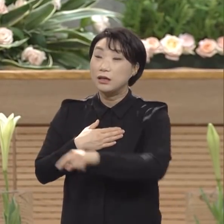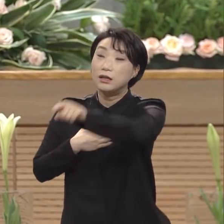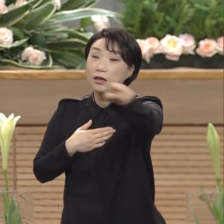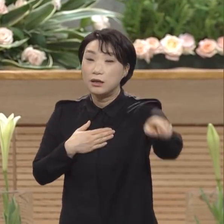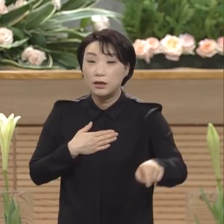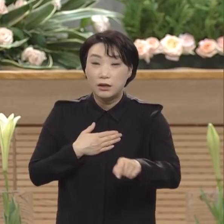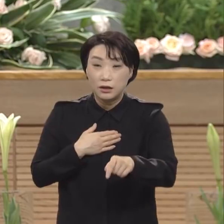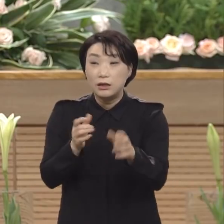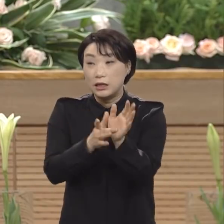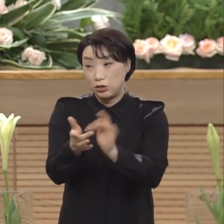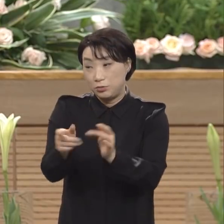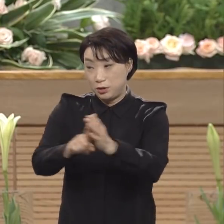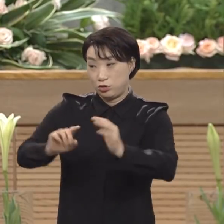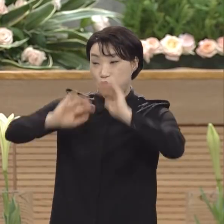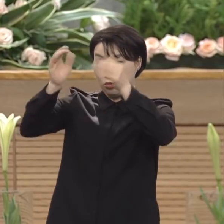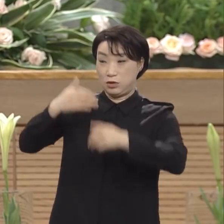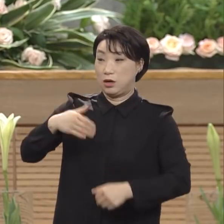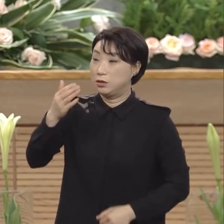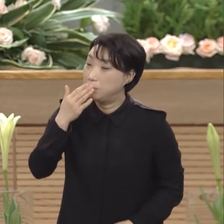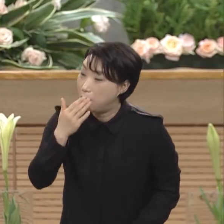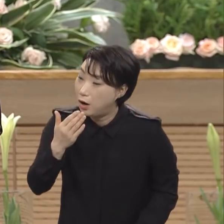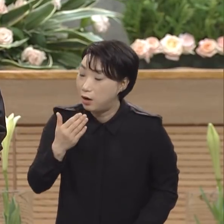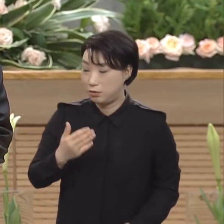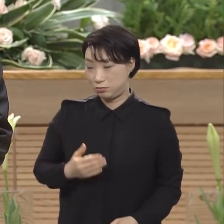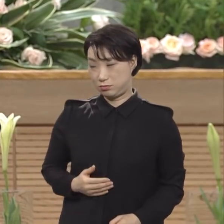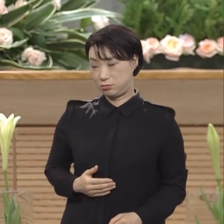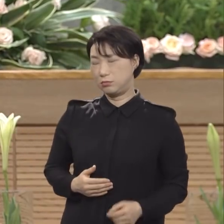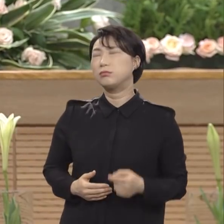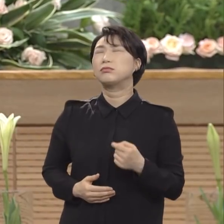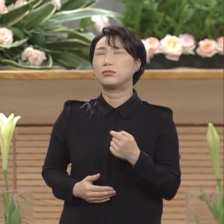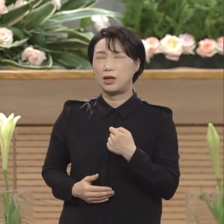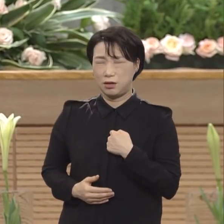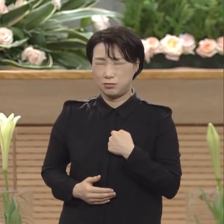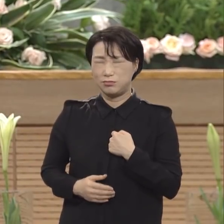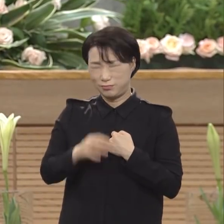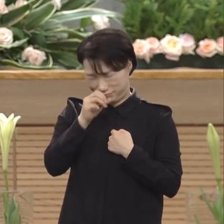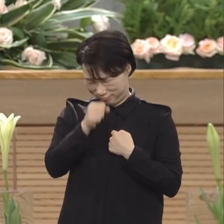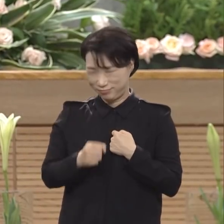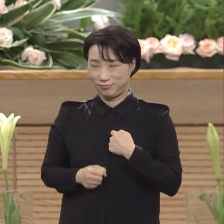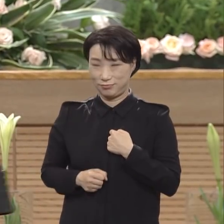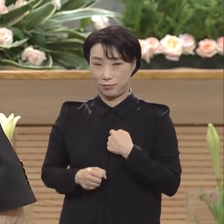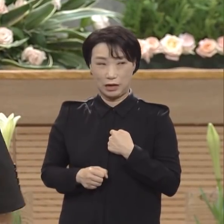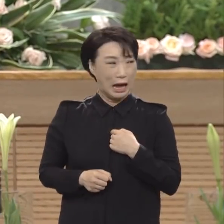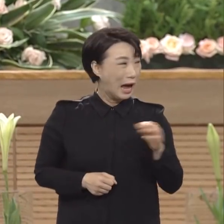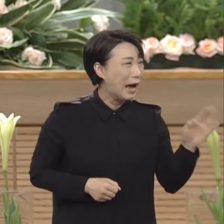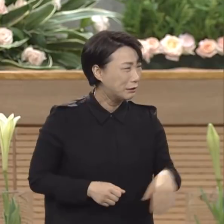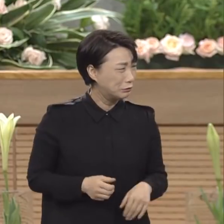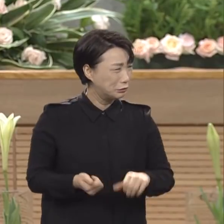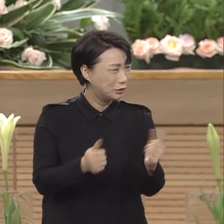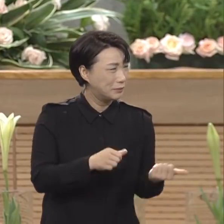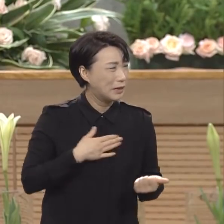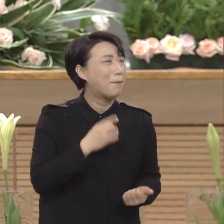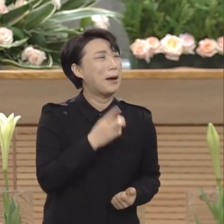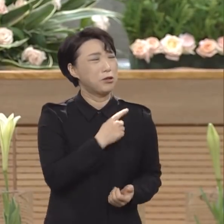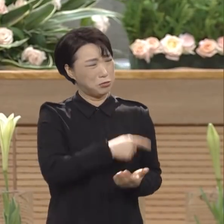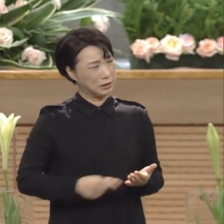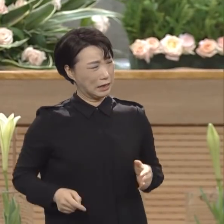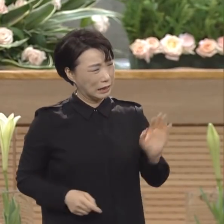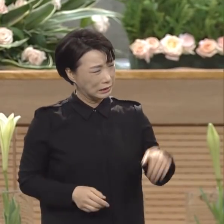그들이 예수 믿고 천국 갈 수 있는 사람이 생긴다면 얼마나 좋겠어. 죽으면 나만 손해하냐?